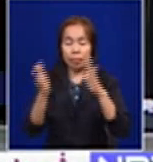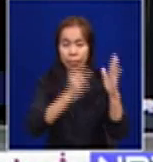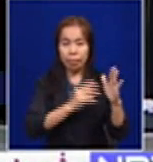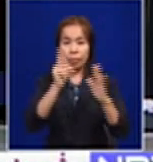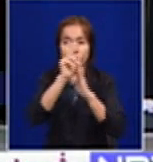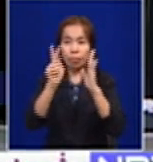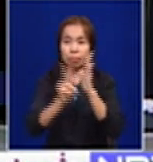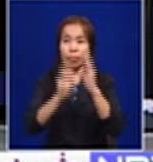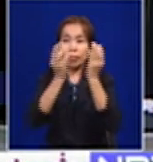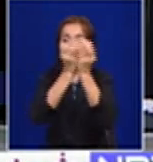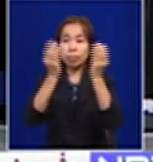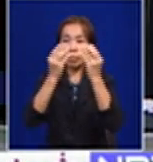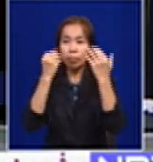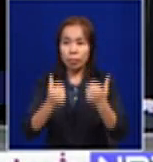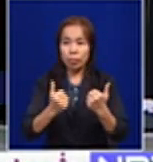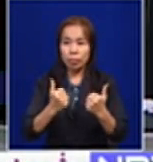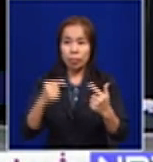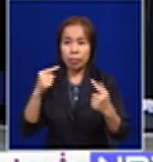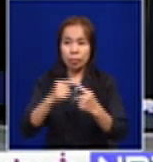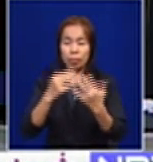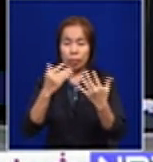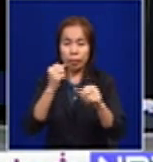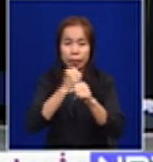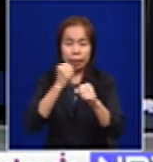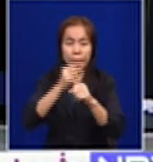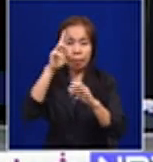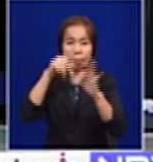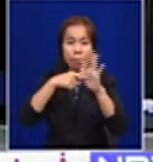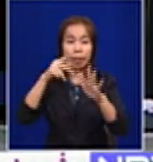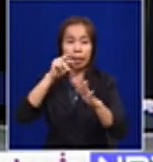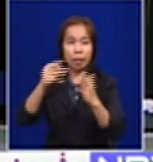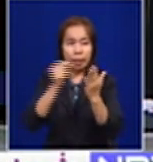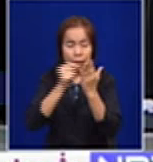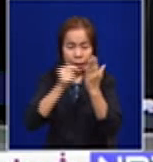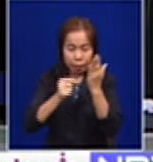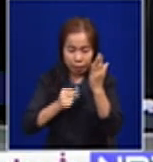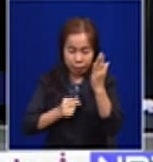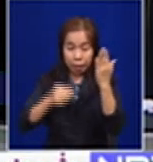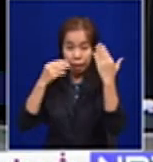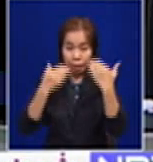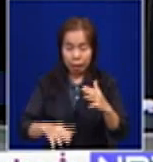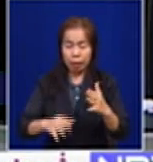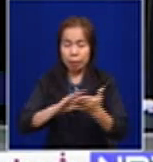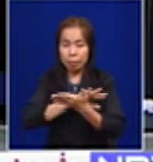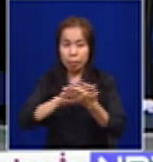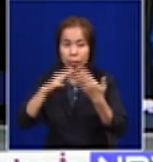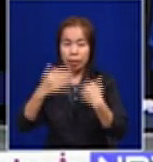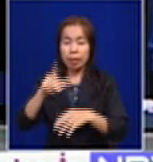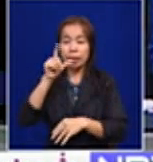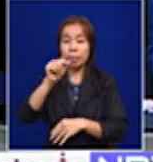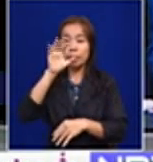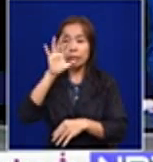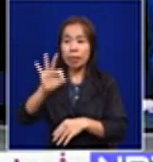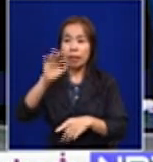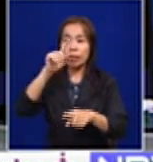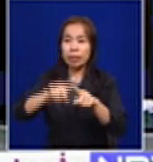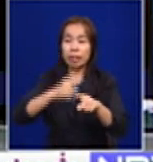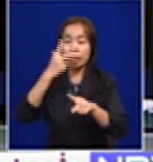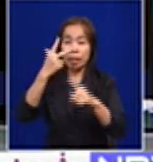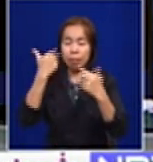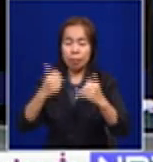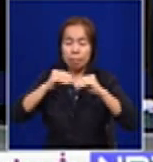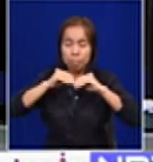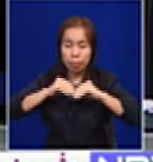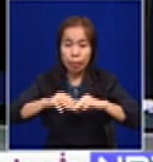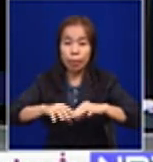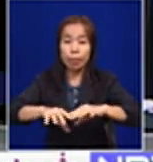คะอย่างที่ทราบกันดีนะคะว่าก่อนที่จะมีการร่างรัฐธรรมนูญฉบับสมบูรณ์จะเผยแพร่ในวันที่19มีนาคมที่จะถึงนี้นะคะเรามาทำความเข้